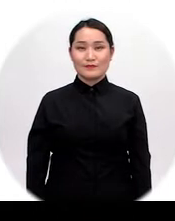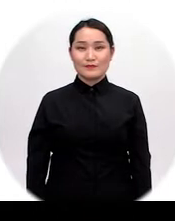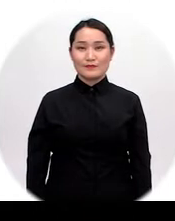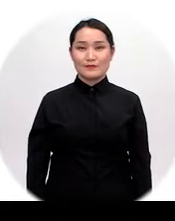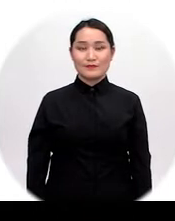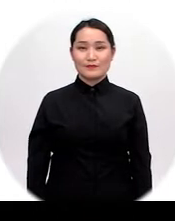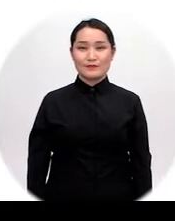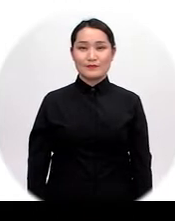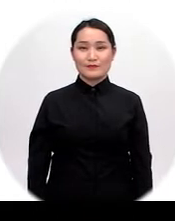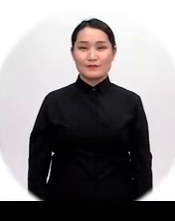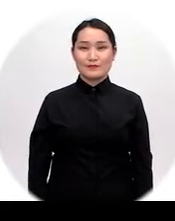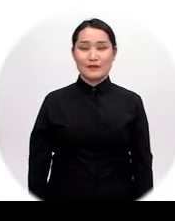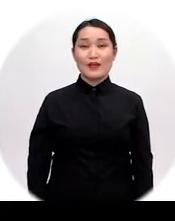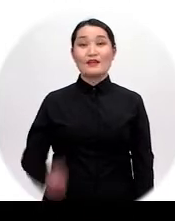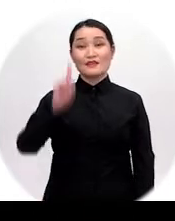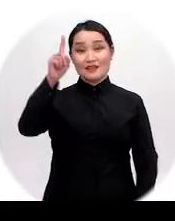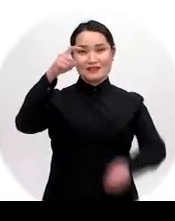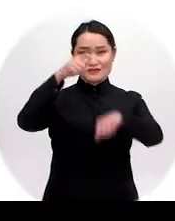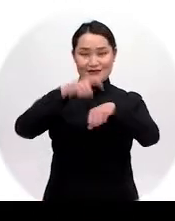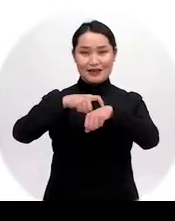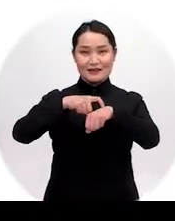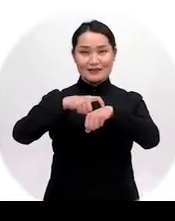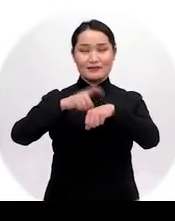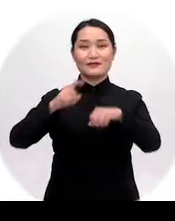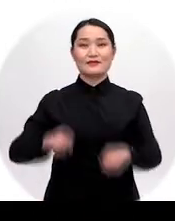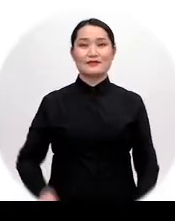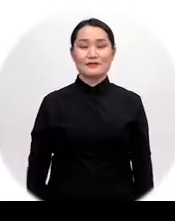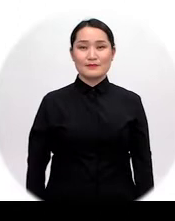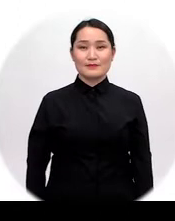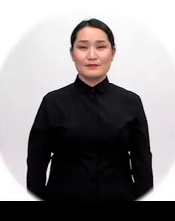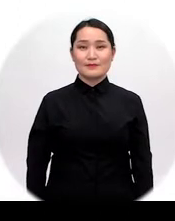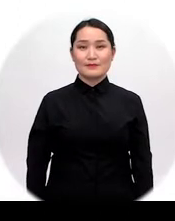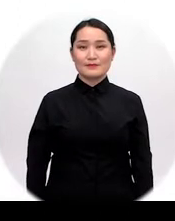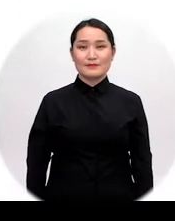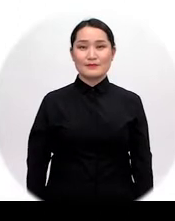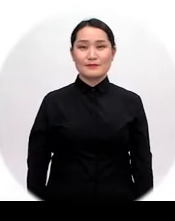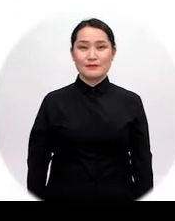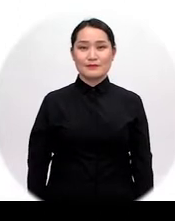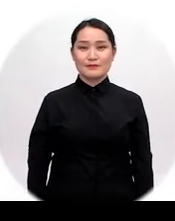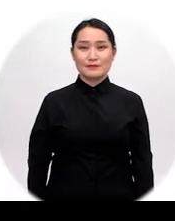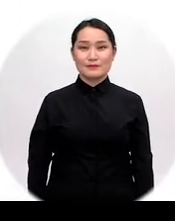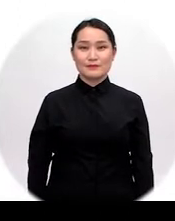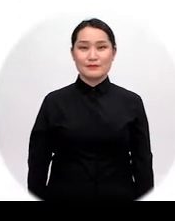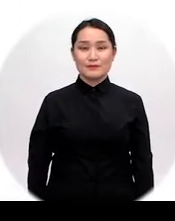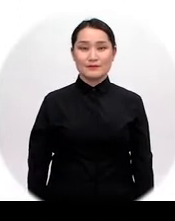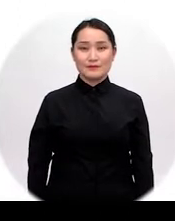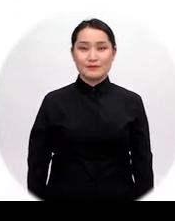тоор шилжсэн байна. Одоо үнийг нэг цаг гэж уншина. За, дахиад нэг явуулъя.